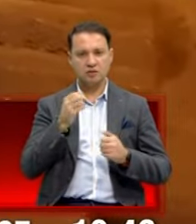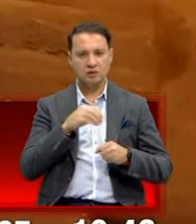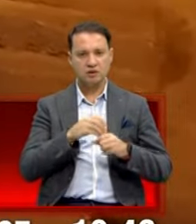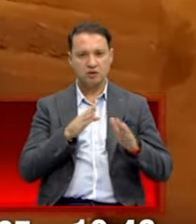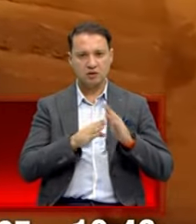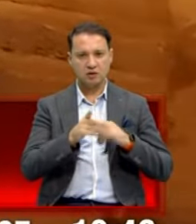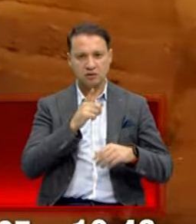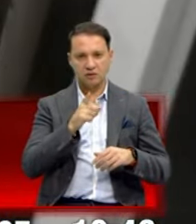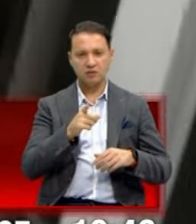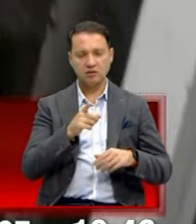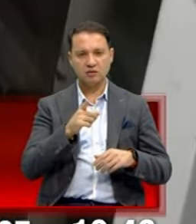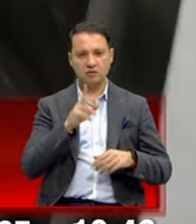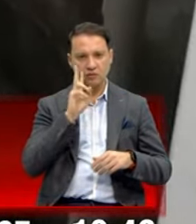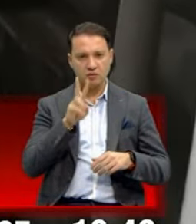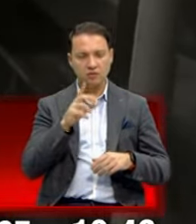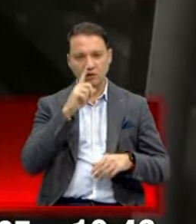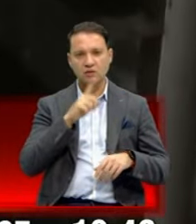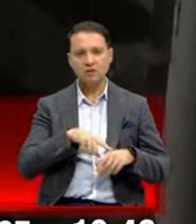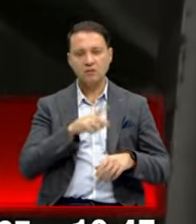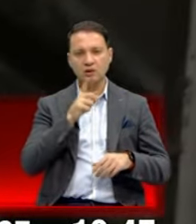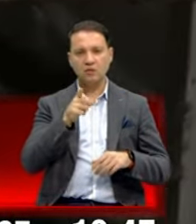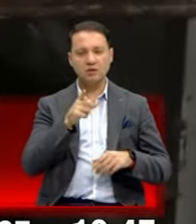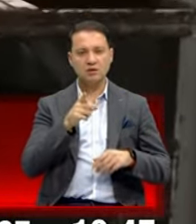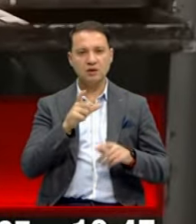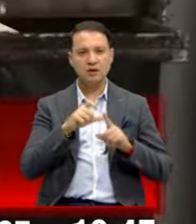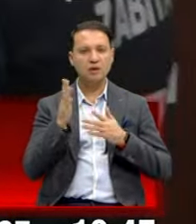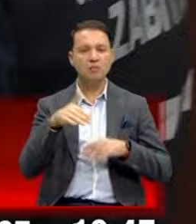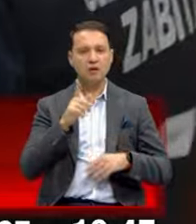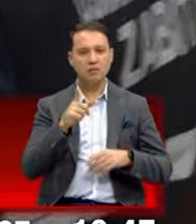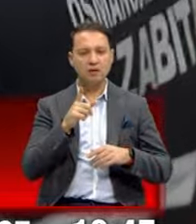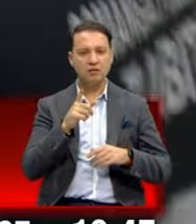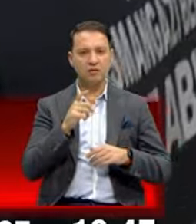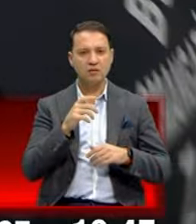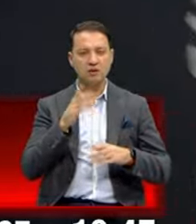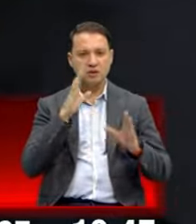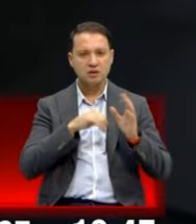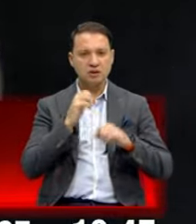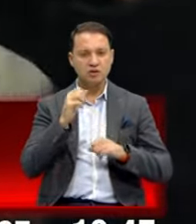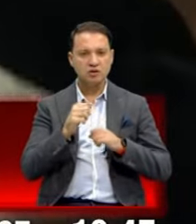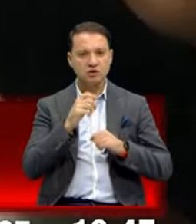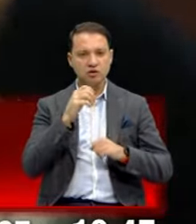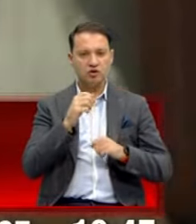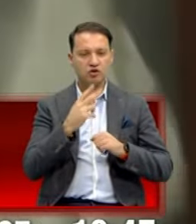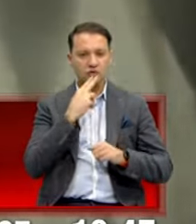içeri girdiklerinde ise gözlerine inanamadılar. Orası depo değil, bir merdiven altı çikolata